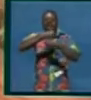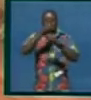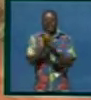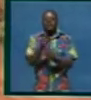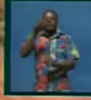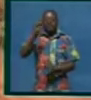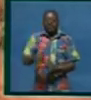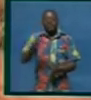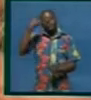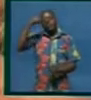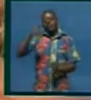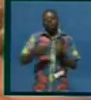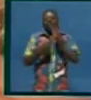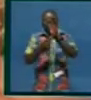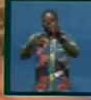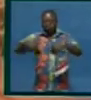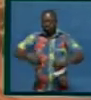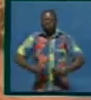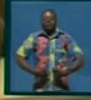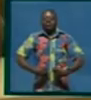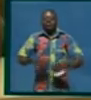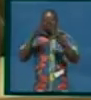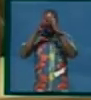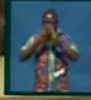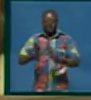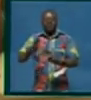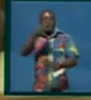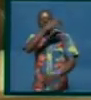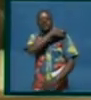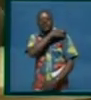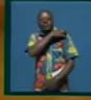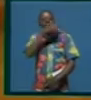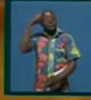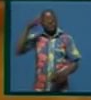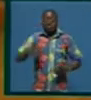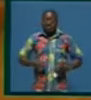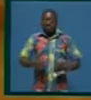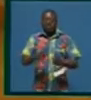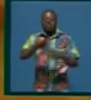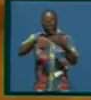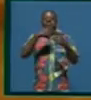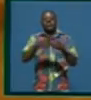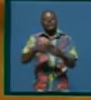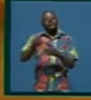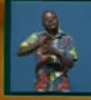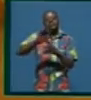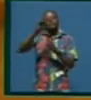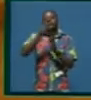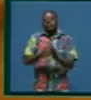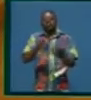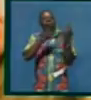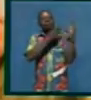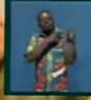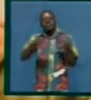pour montrer à ces jeunes gens-là le respect de la hiérarchie, le goût de l'effort. Quant à la formation civique, elle a porté essentiellement sur